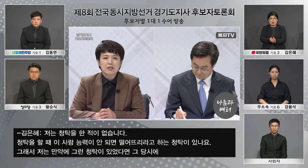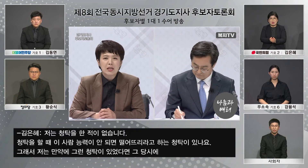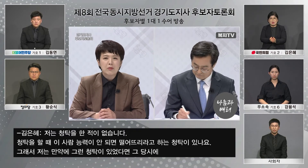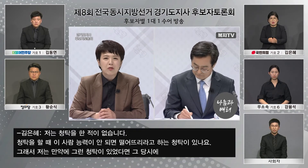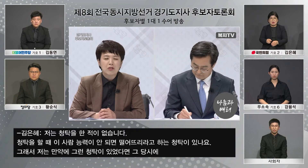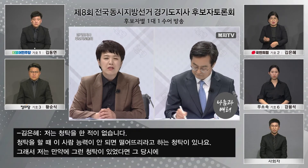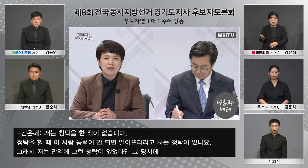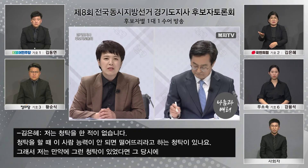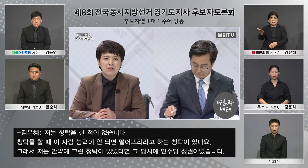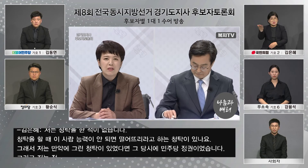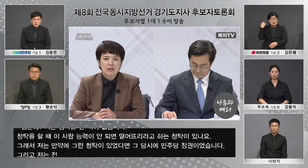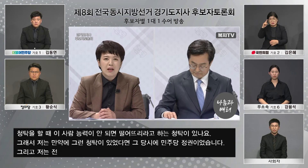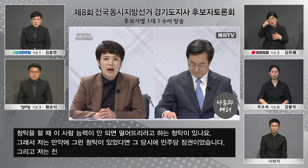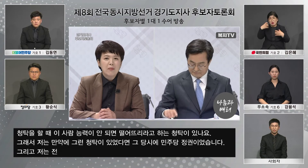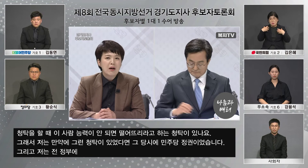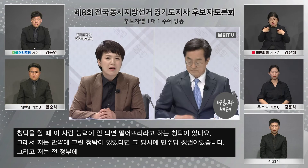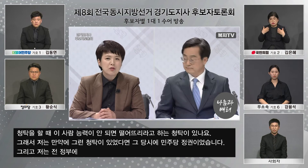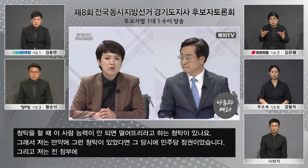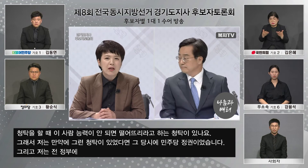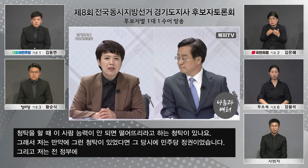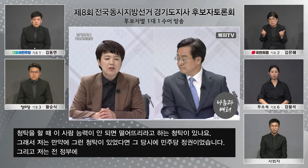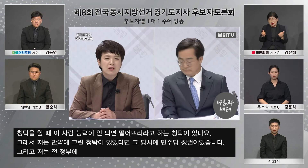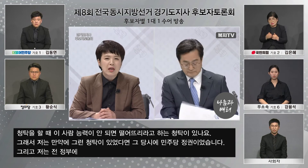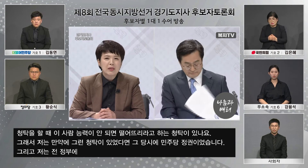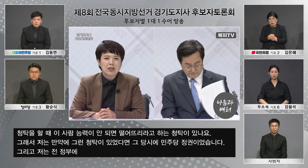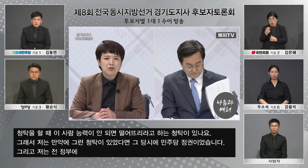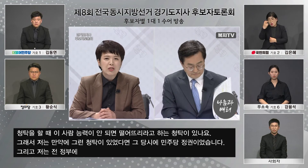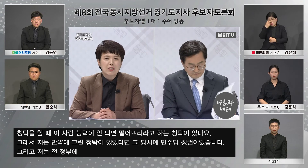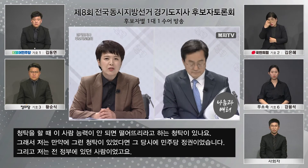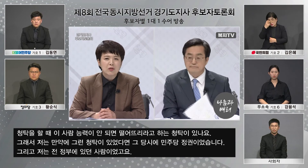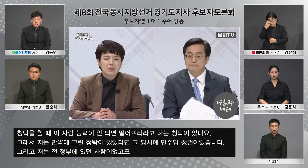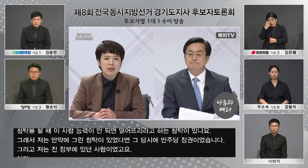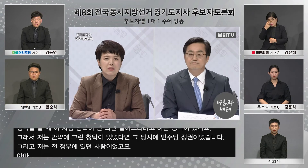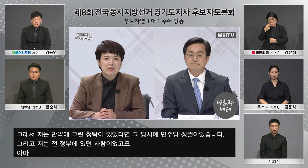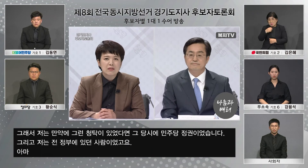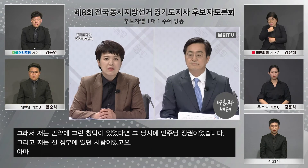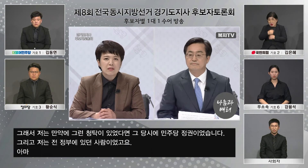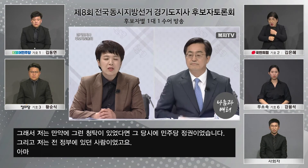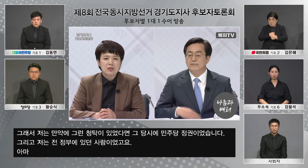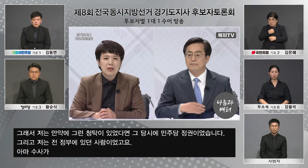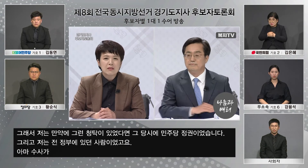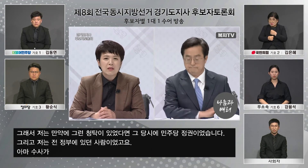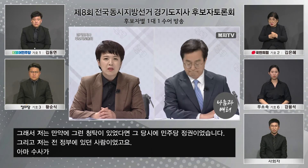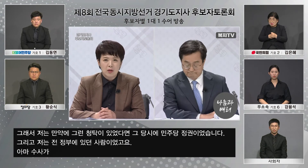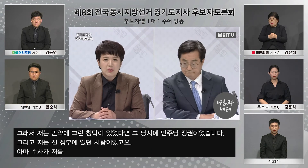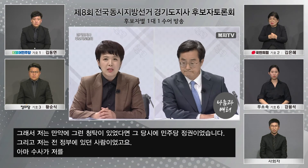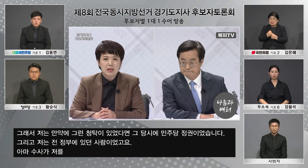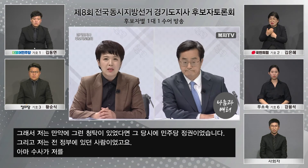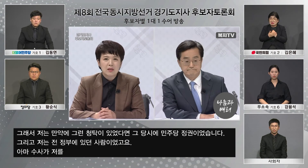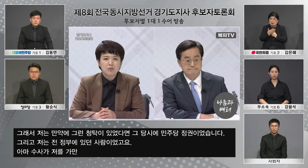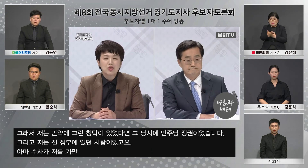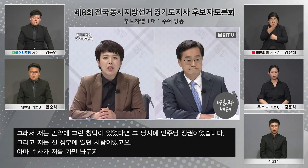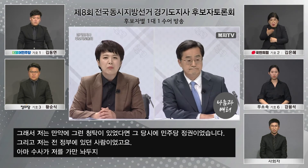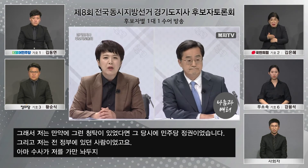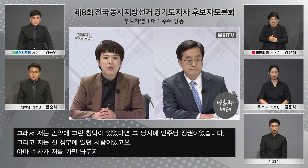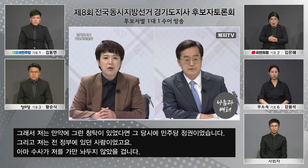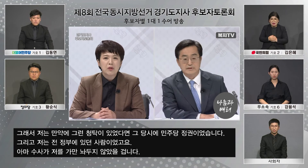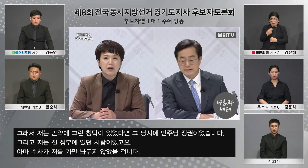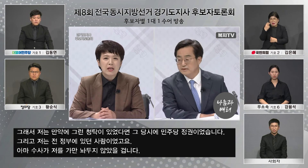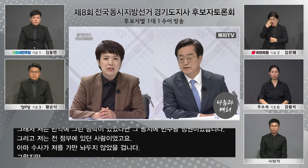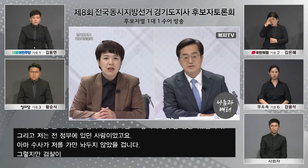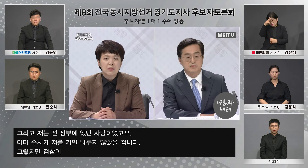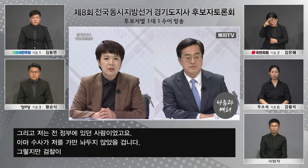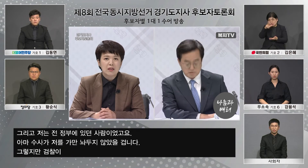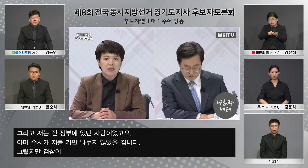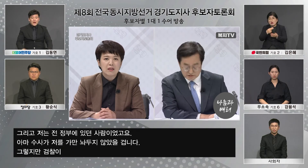정부에 있던 사람이었고요. 아마 수사가 저를 가만 놔두지 않았을 겁니다. 그렇지만 검찰이 문제가 없다고